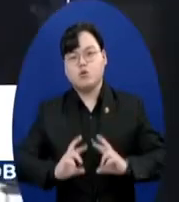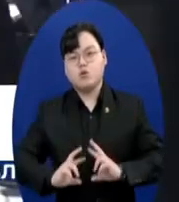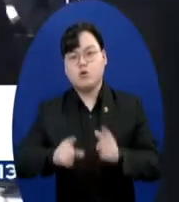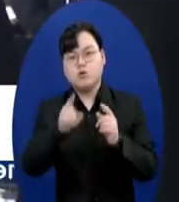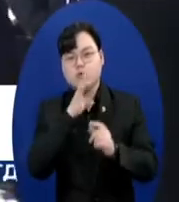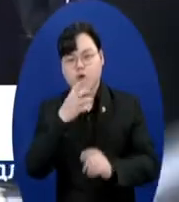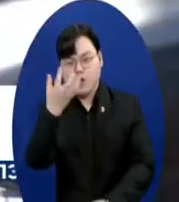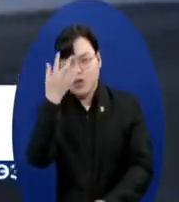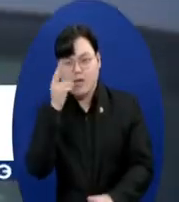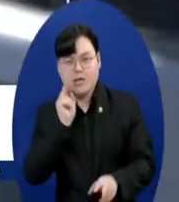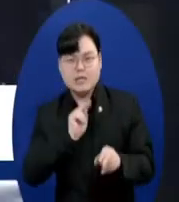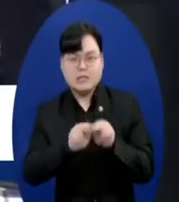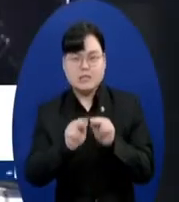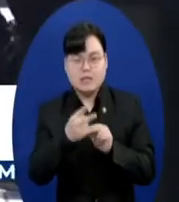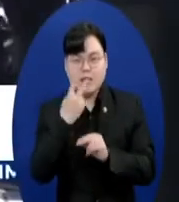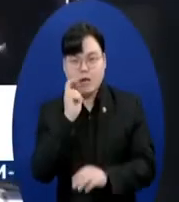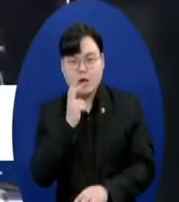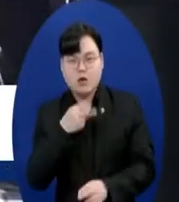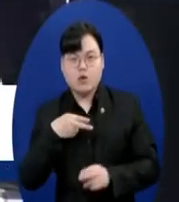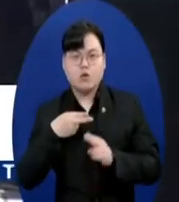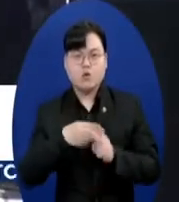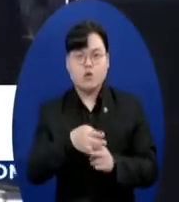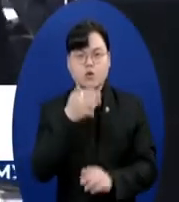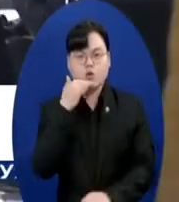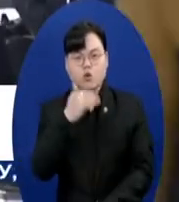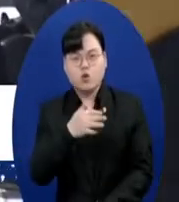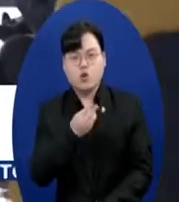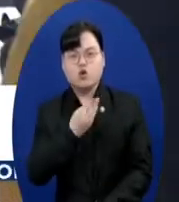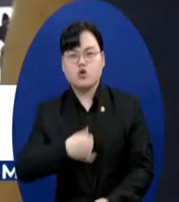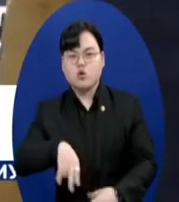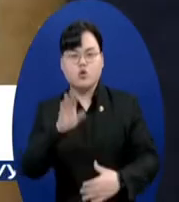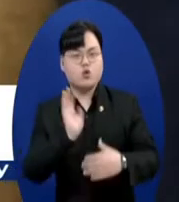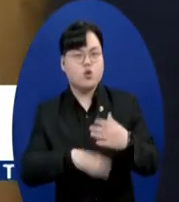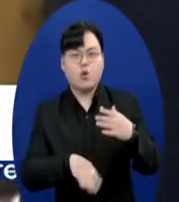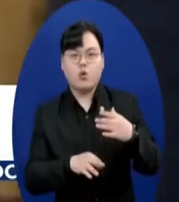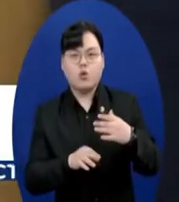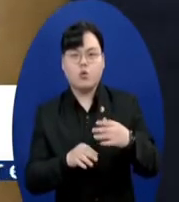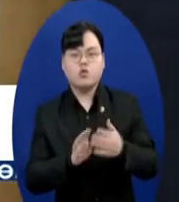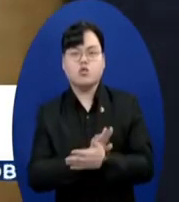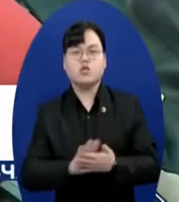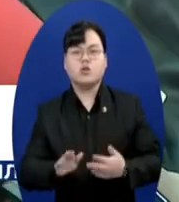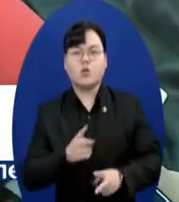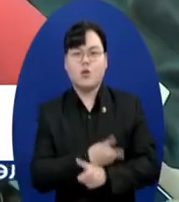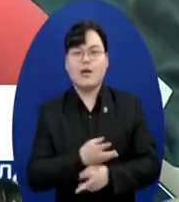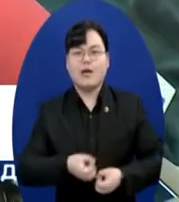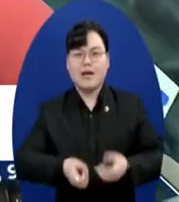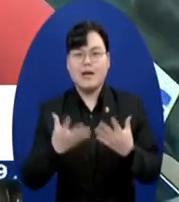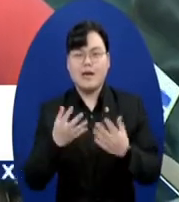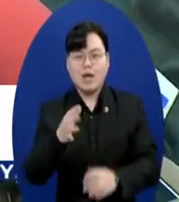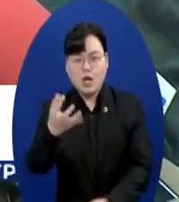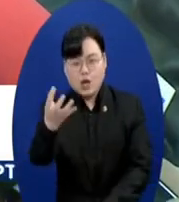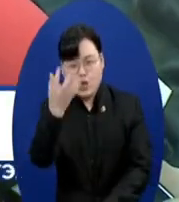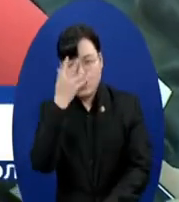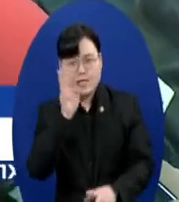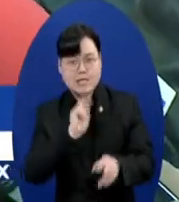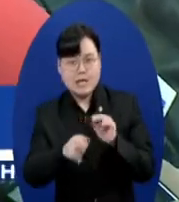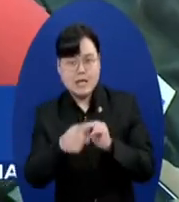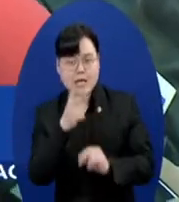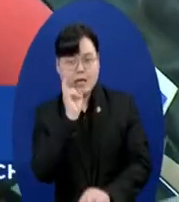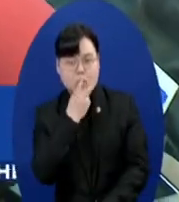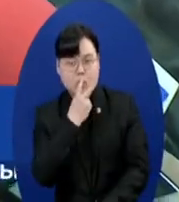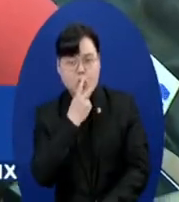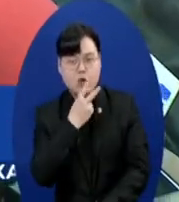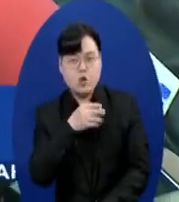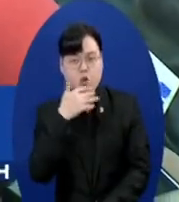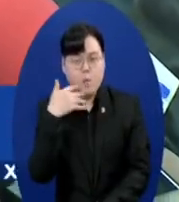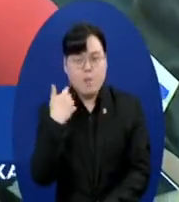шалган тусалдаг зөвлөдөг зэргээр гаргасан зөрчилд шууд торгул оногдуулахгүй байхаар хуулийн төслийг боловсруулсан байна. Төр шалган тусалдаг зөвлөдөг